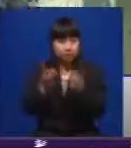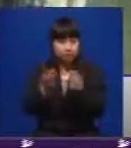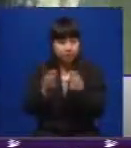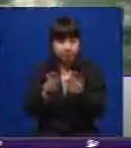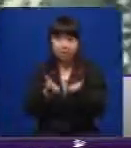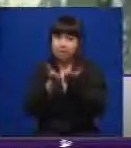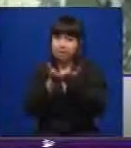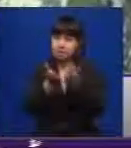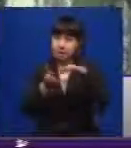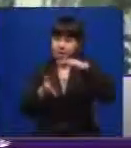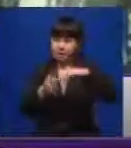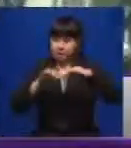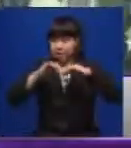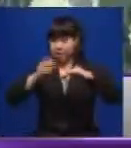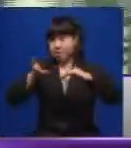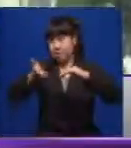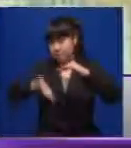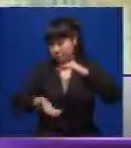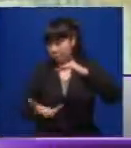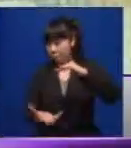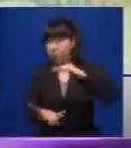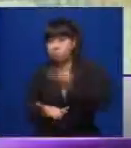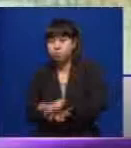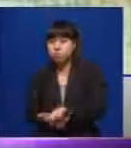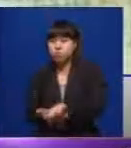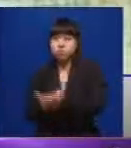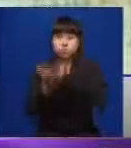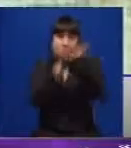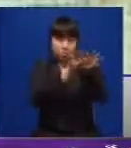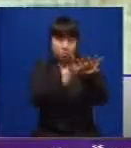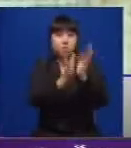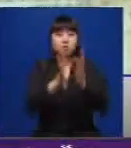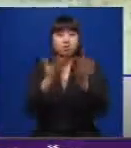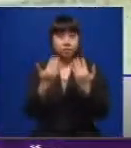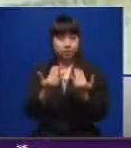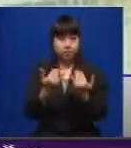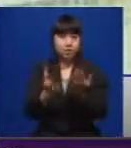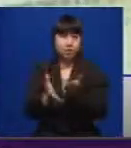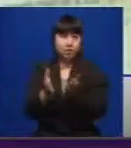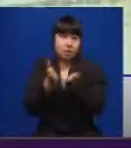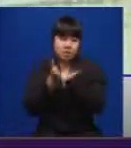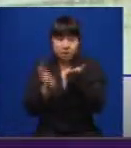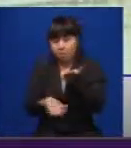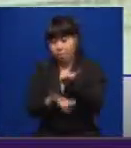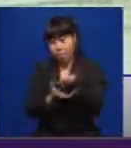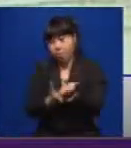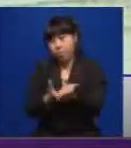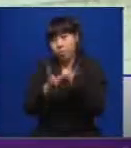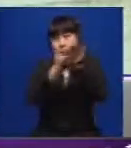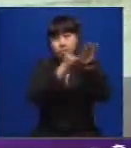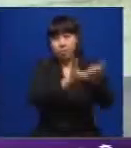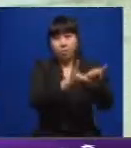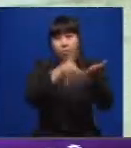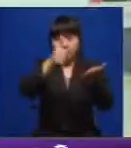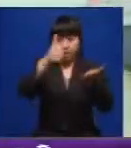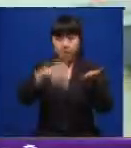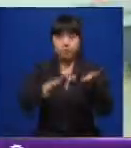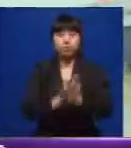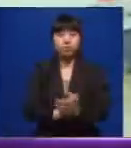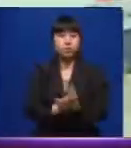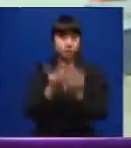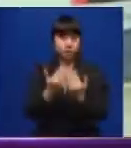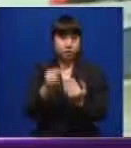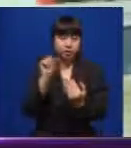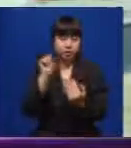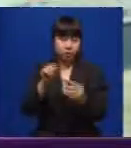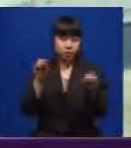เรือขึ้นให้ได้เร็วที่สุดเพื่อลดผลกระทบและก็ล่าสุดนั้นสามารถที่จะกู้เรือขึ้นมาประสบความสำเร็จแล้วนะคะอันนี้ก็พบว่า